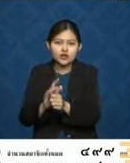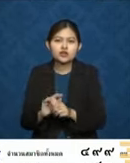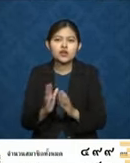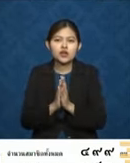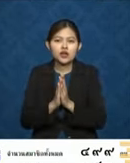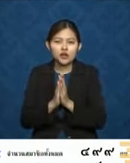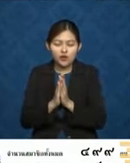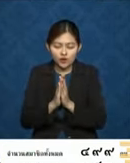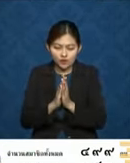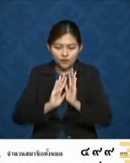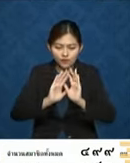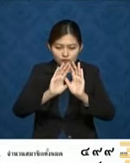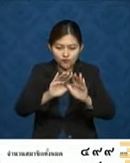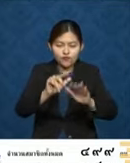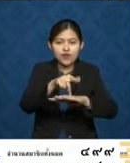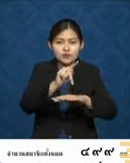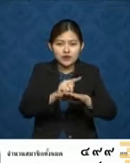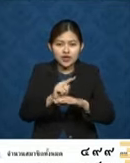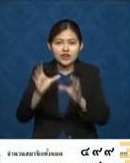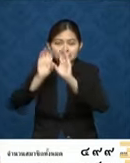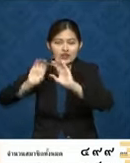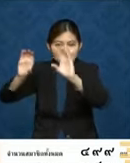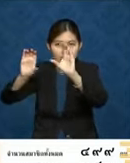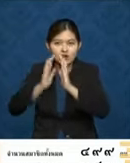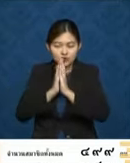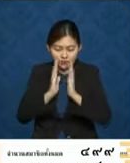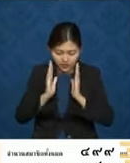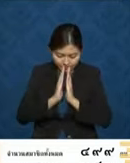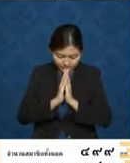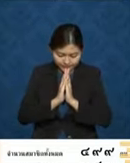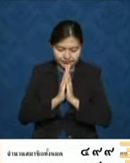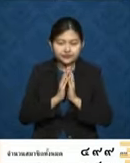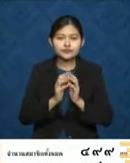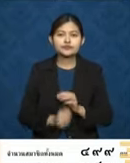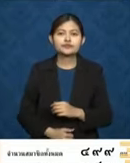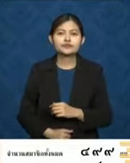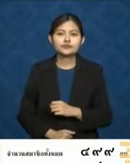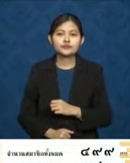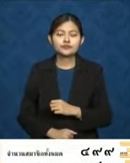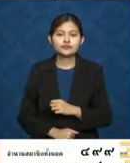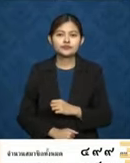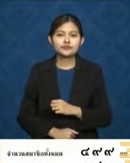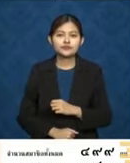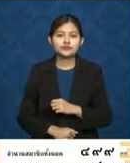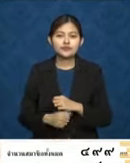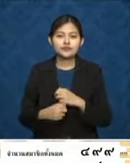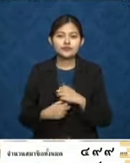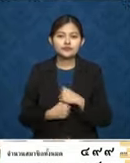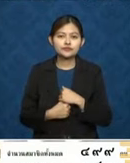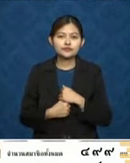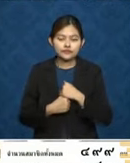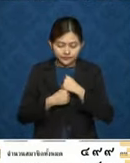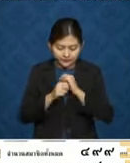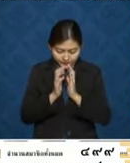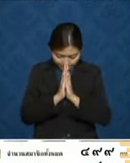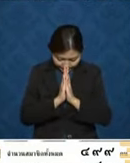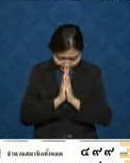เรียนท่านประธานไปถึงรัฐบาลด้วยขอบพระคุณมากครับขอบคุณครับเชิญท่านพิชัยแจ้งจรรยาวรรธ